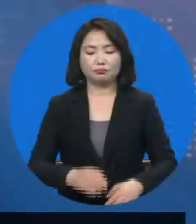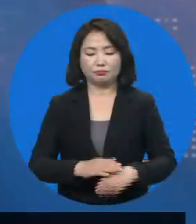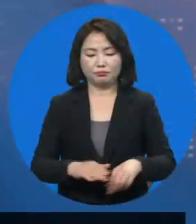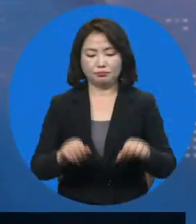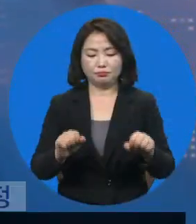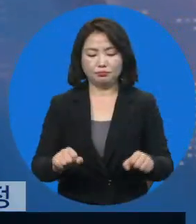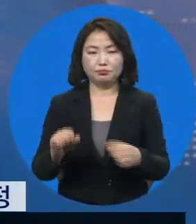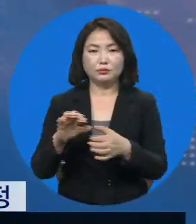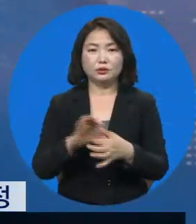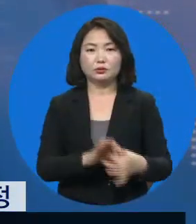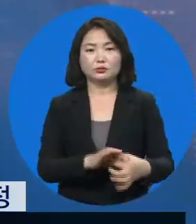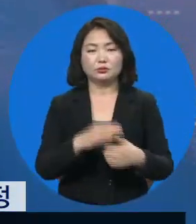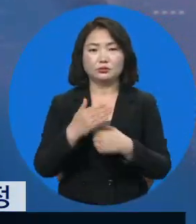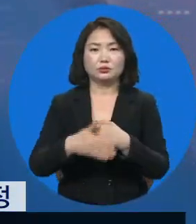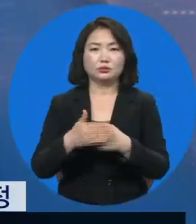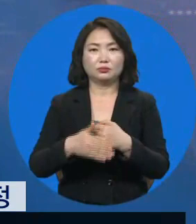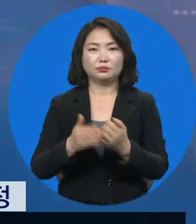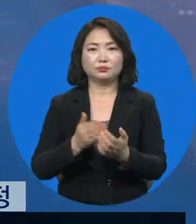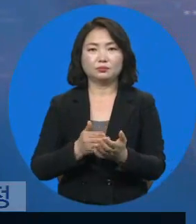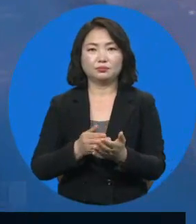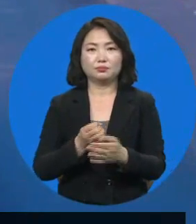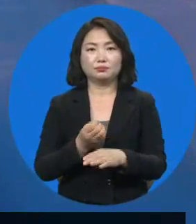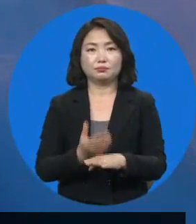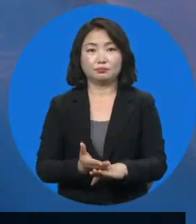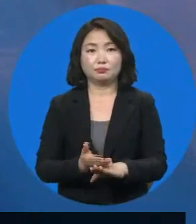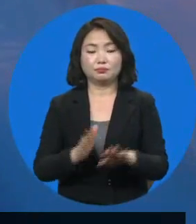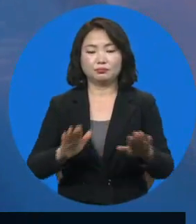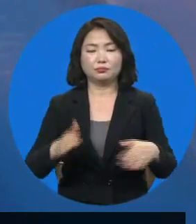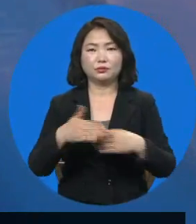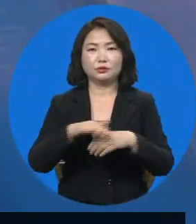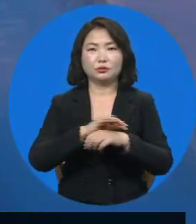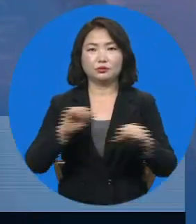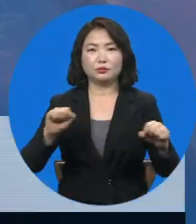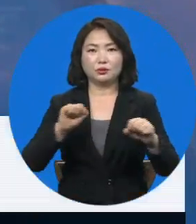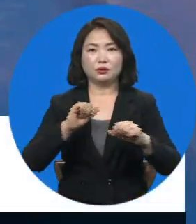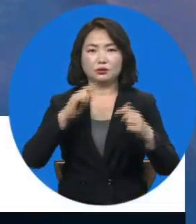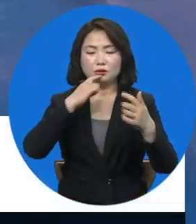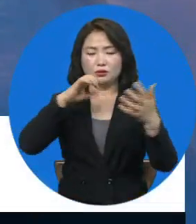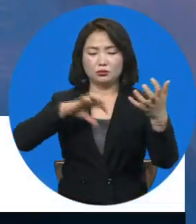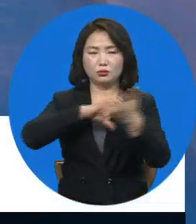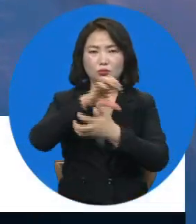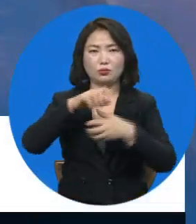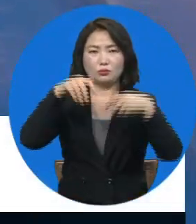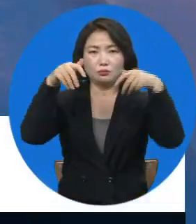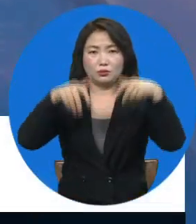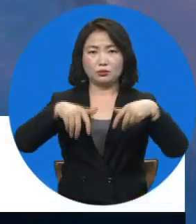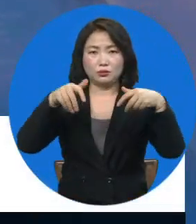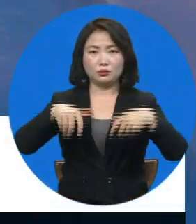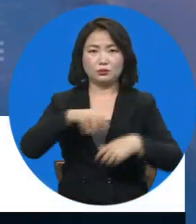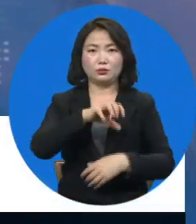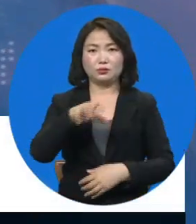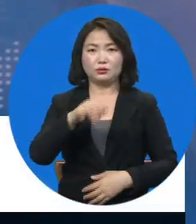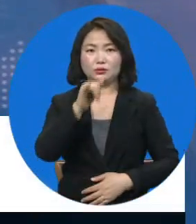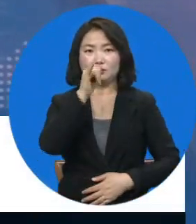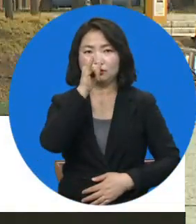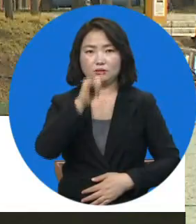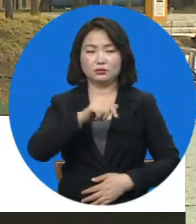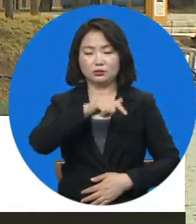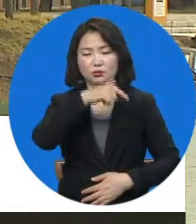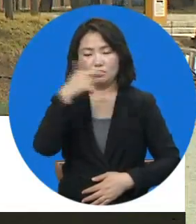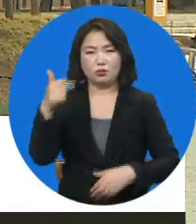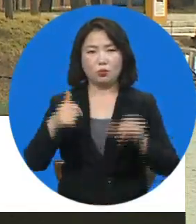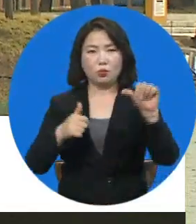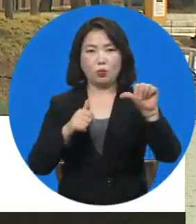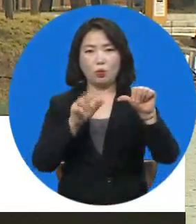왜냐 하십니까 계속해서 태국에서 전해드리겠습니다 오늘 대고 경우 지역은 대체로 크긴 가운데에 빗방울이 떨어지는 곳이 있겠습니다